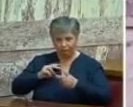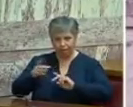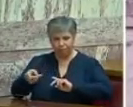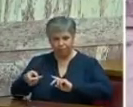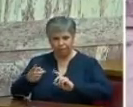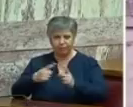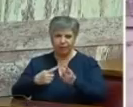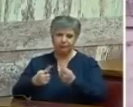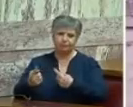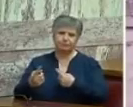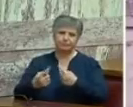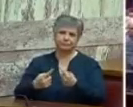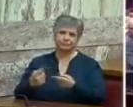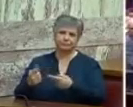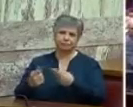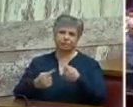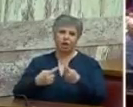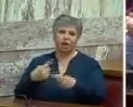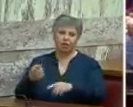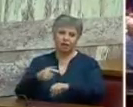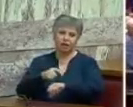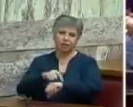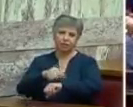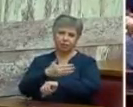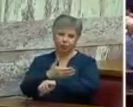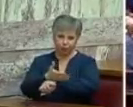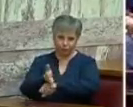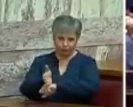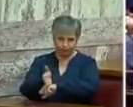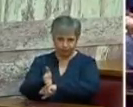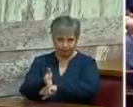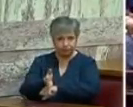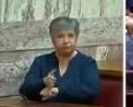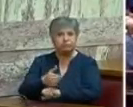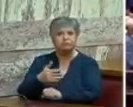Λοιπόν, εγώ λέω, κύριε Γεωργιάδη, σήμερα δεν...